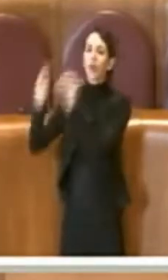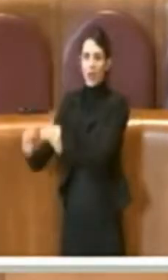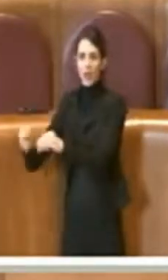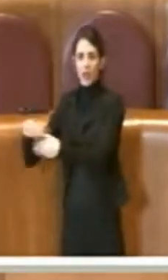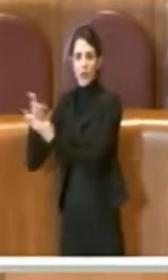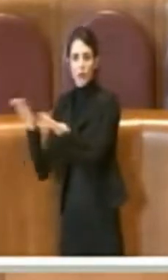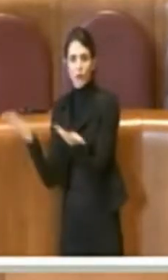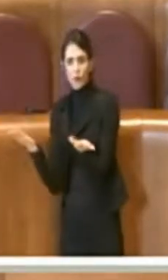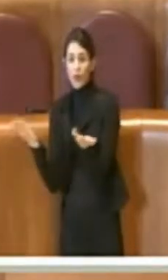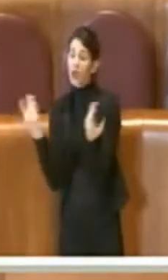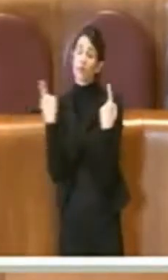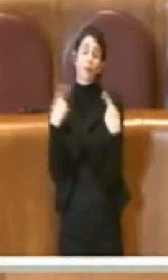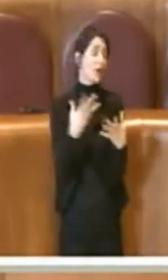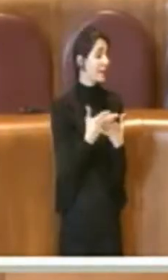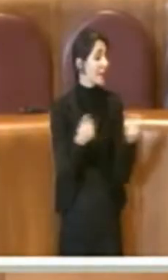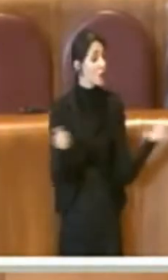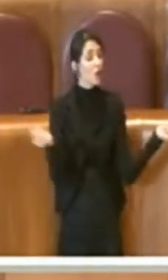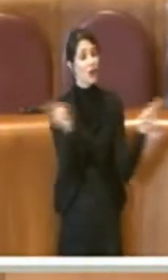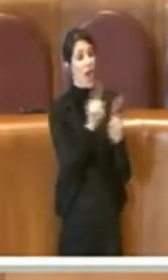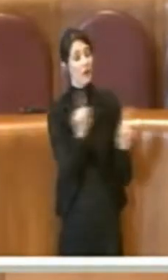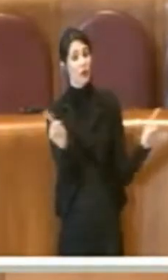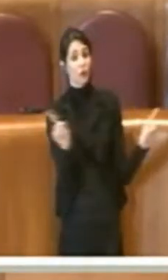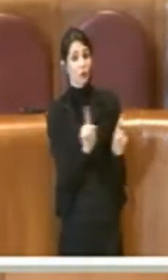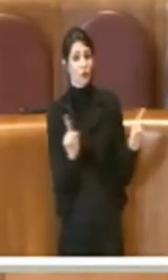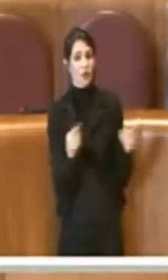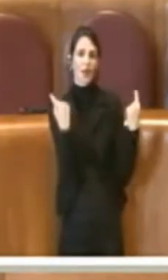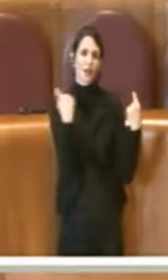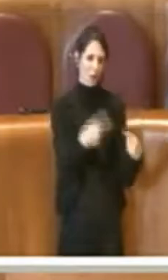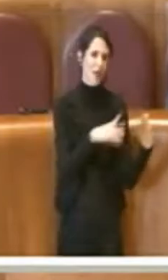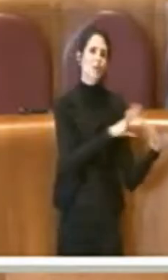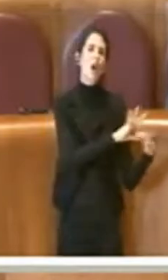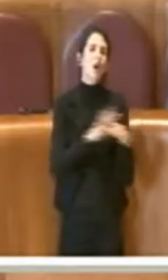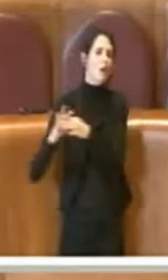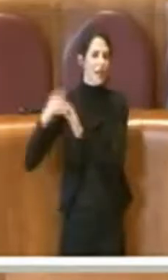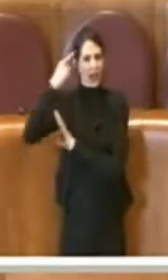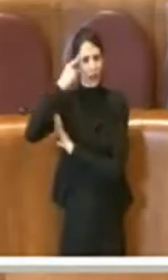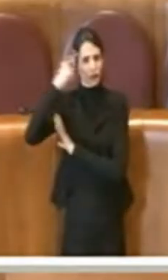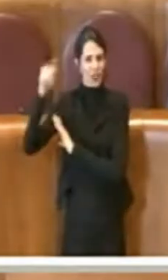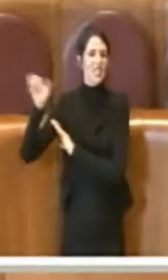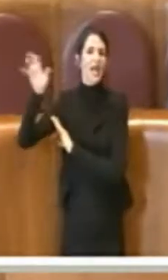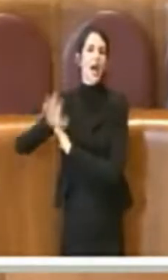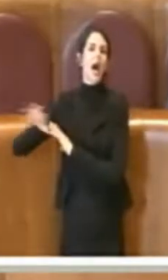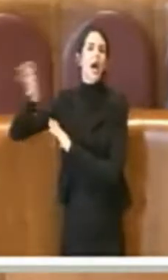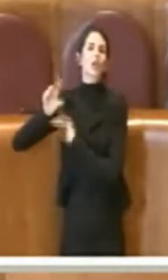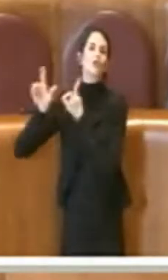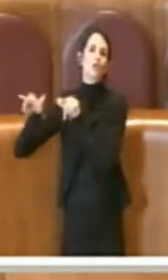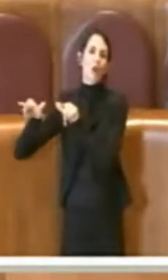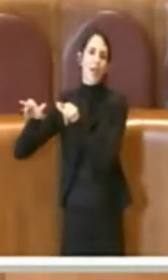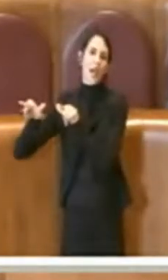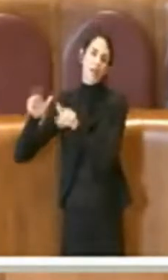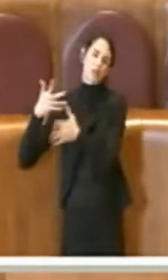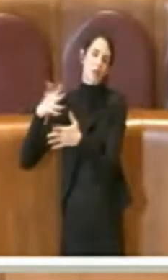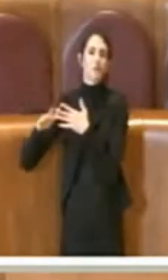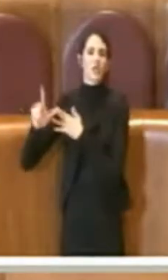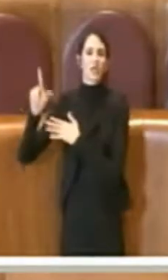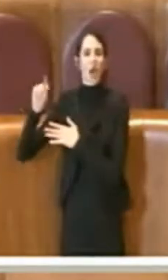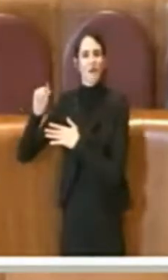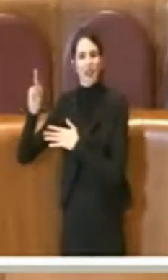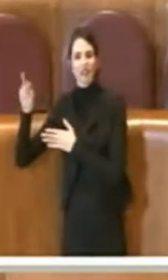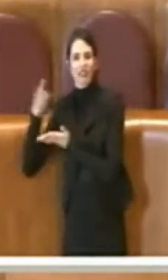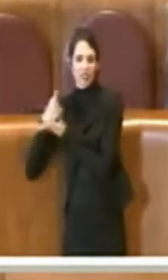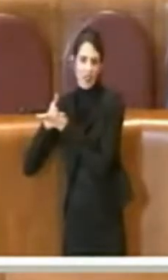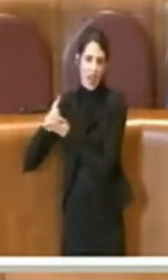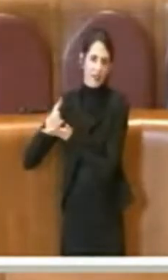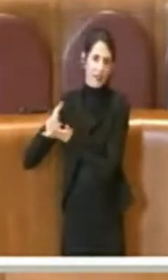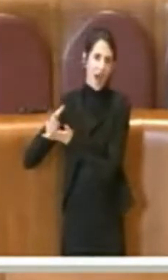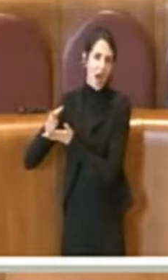questo sarebbe poi in linea con la linea regionale, con la linea politica regionale ormai ultradecennale, direi quasi ventennale. Non è così che si